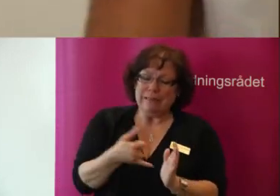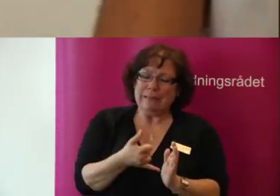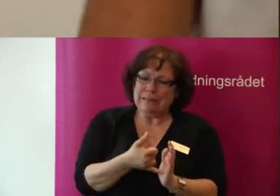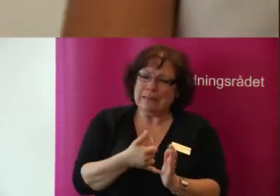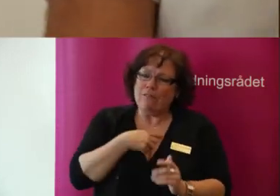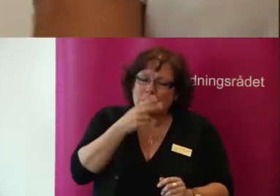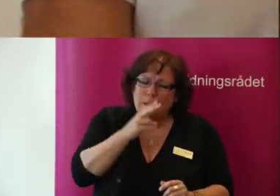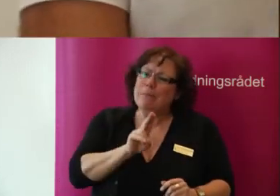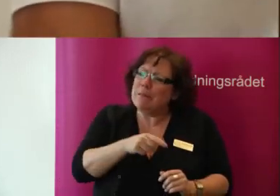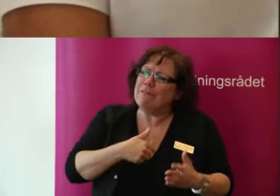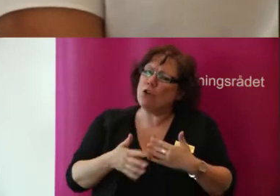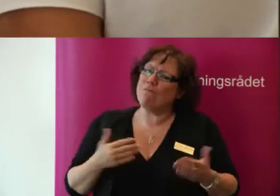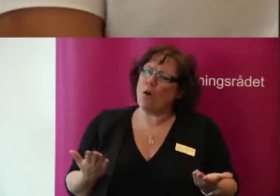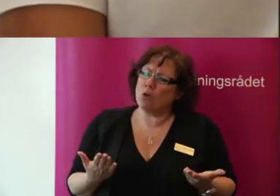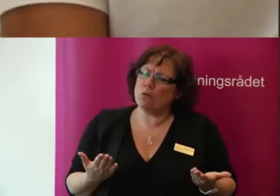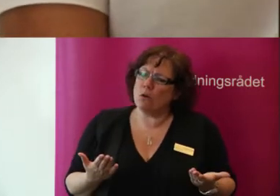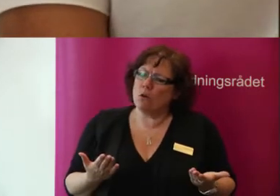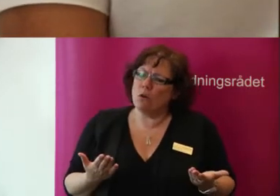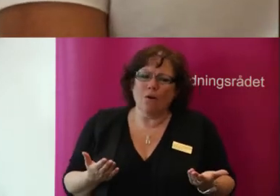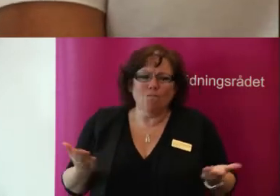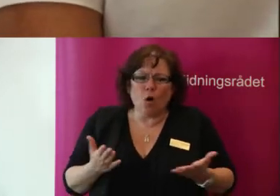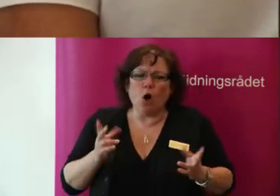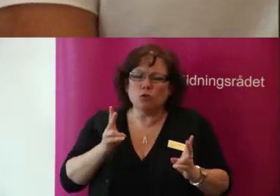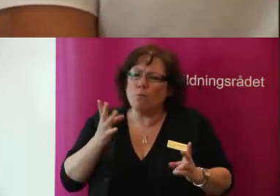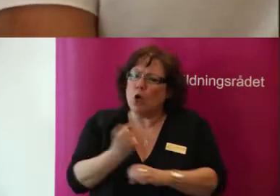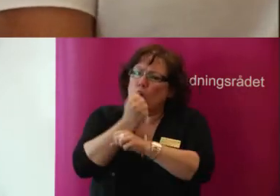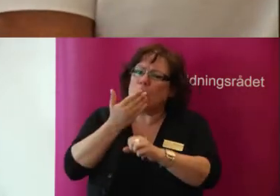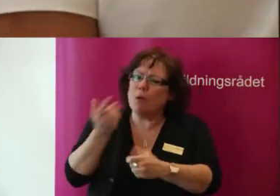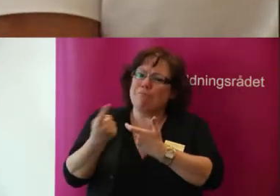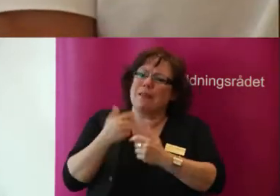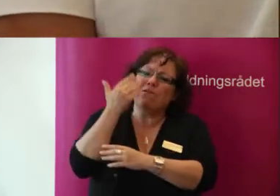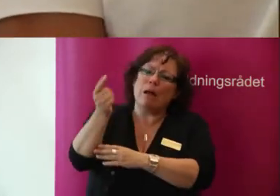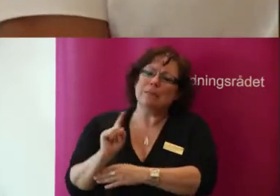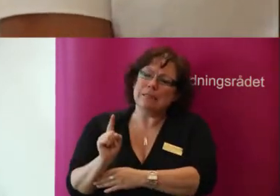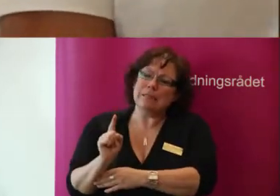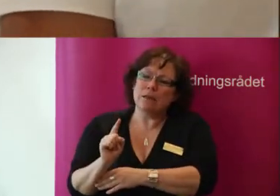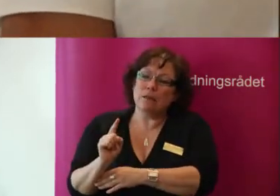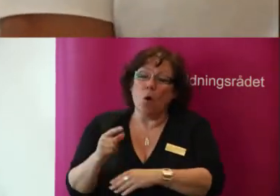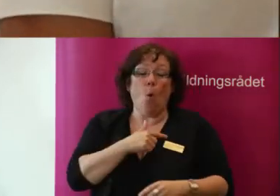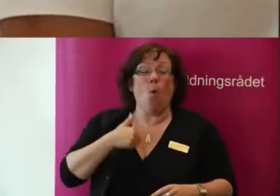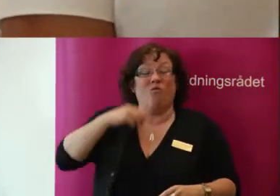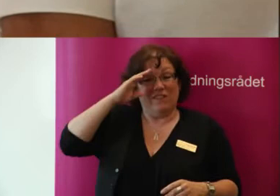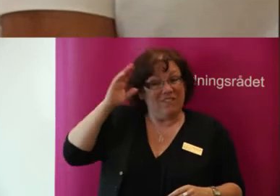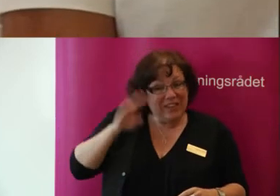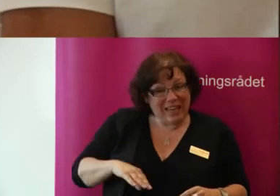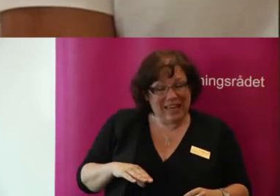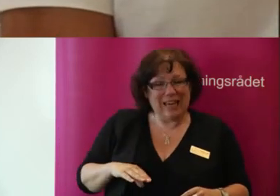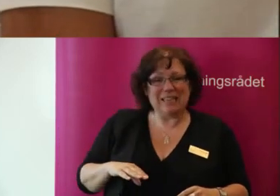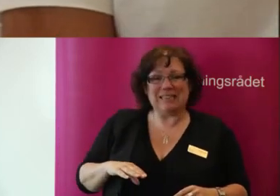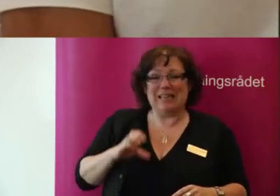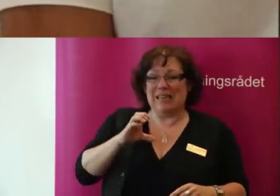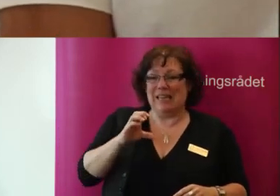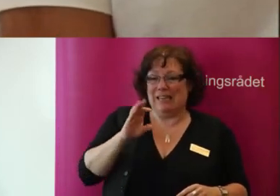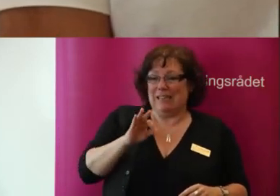det vi gör som är så, som blir så lyckat i framtiden. Vi vet ju också att